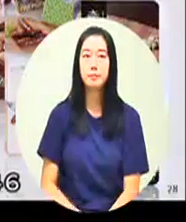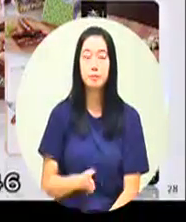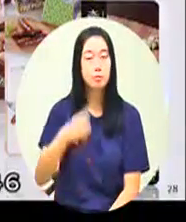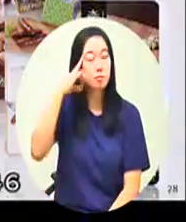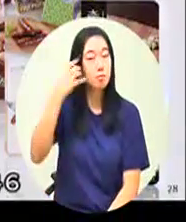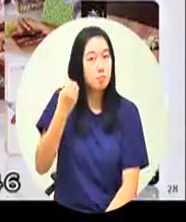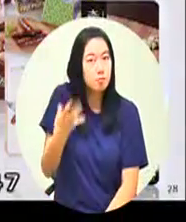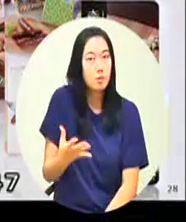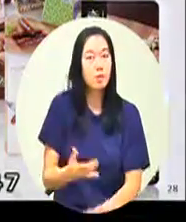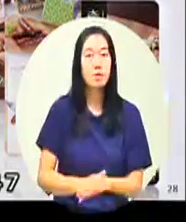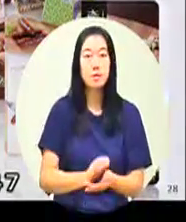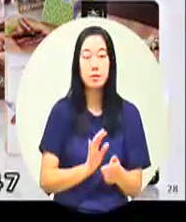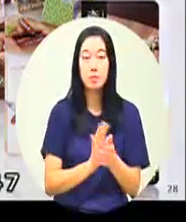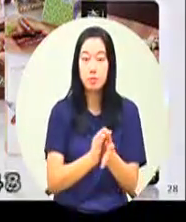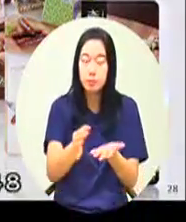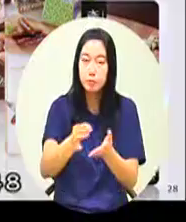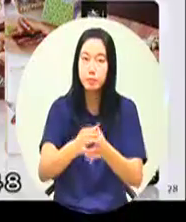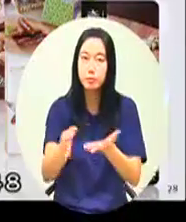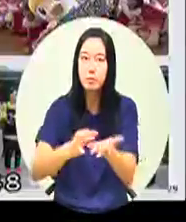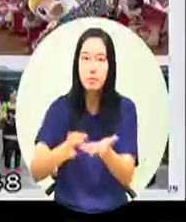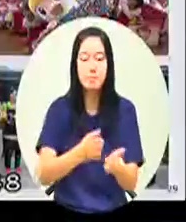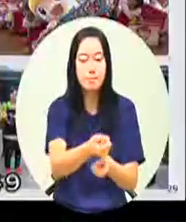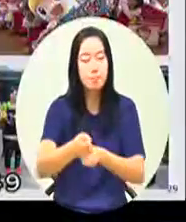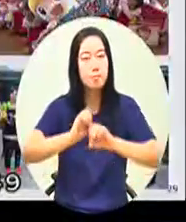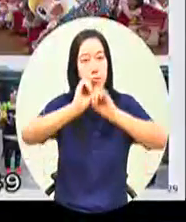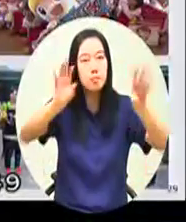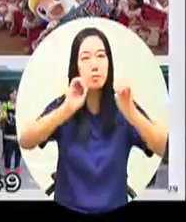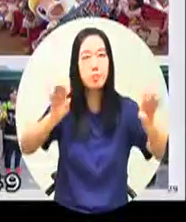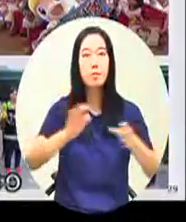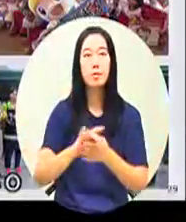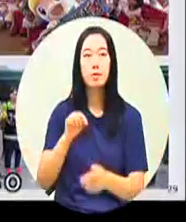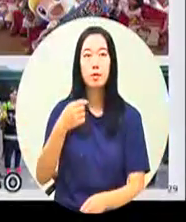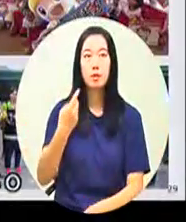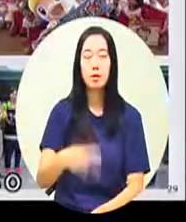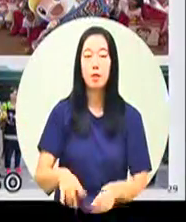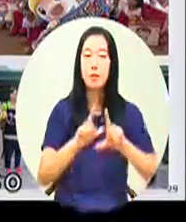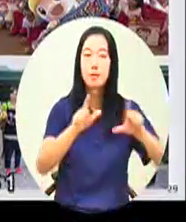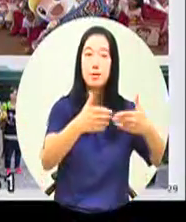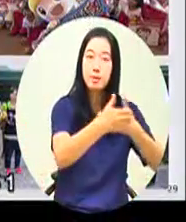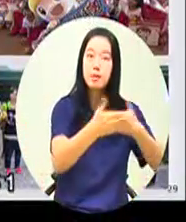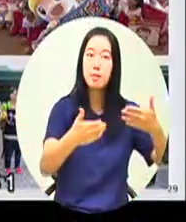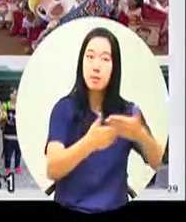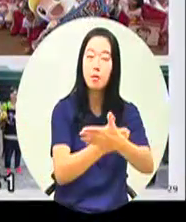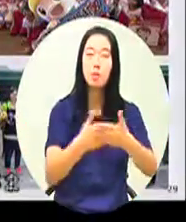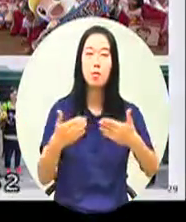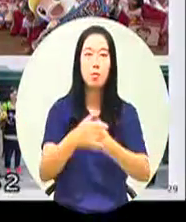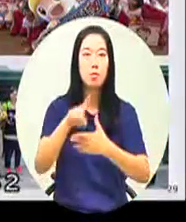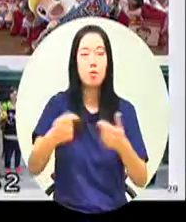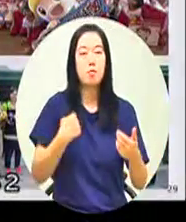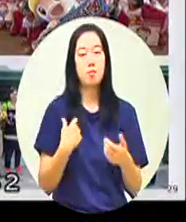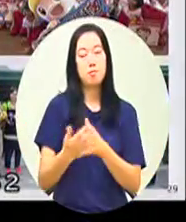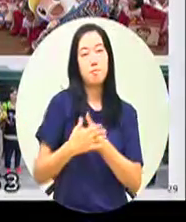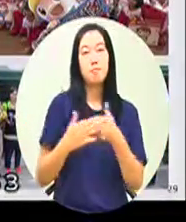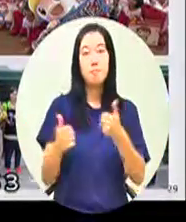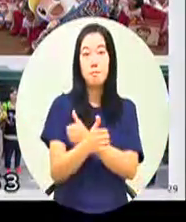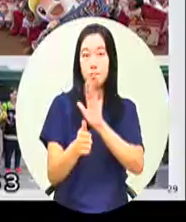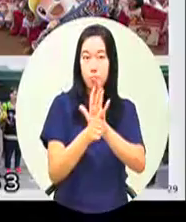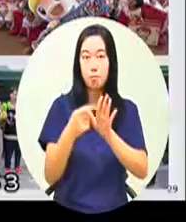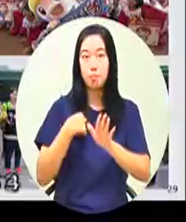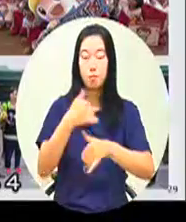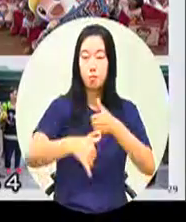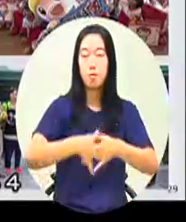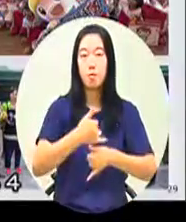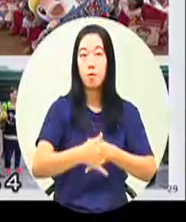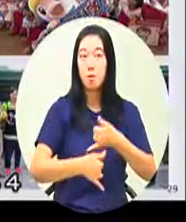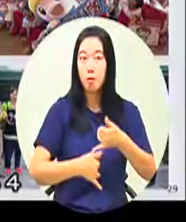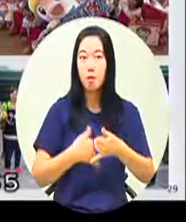行销方面呢，我们结合农业经营高东东，然后我们用高东东来代言呢，一整年活动下来，也吸引